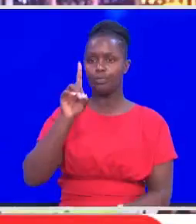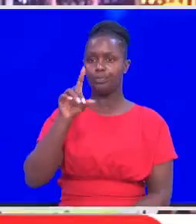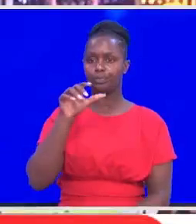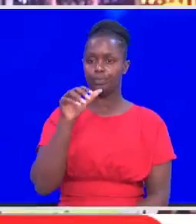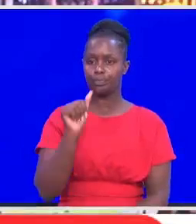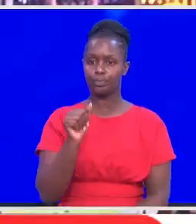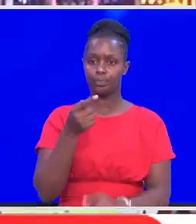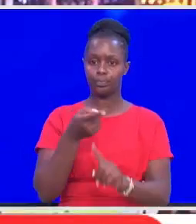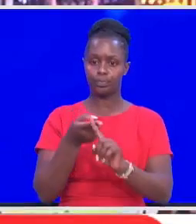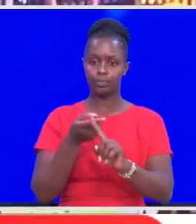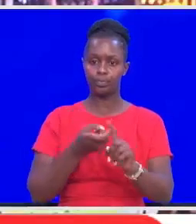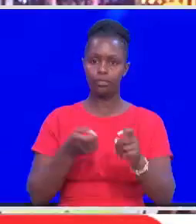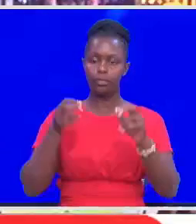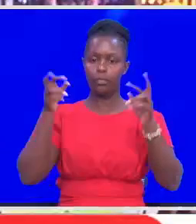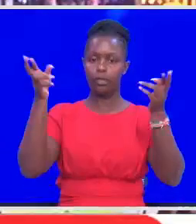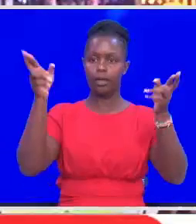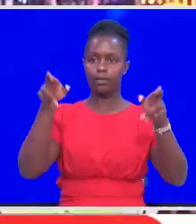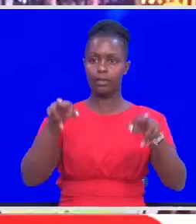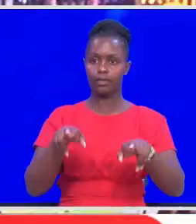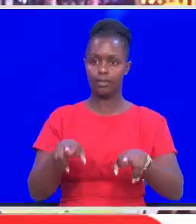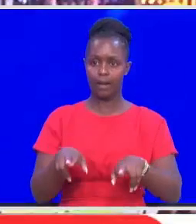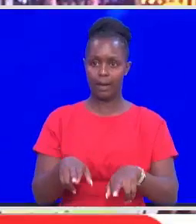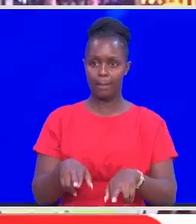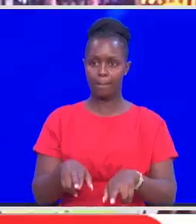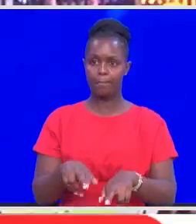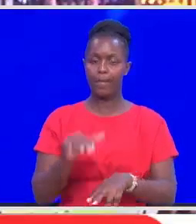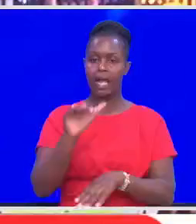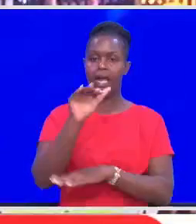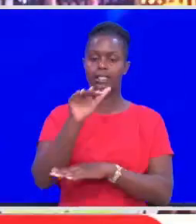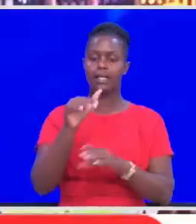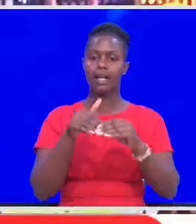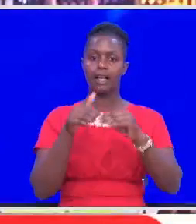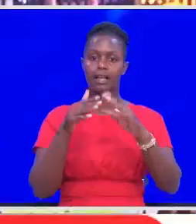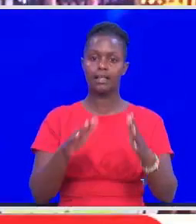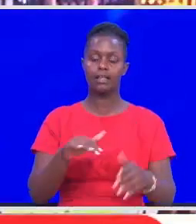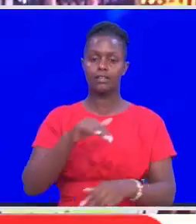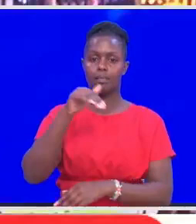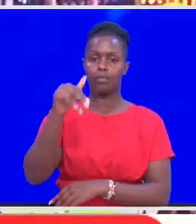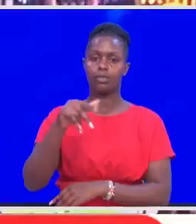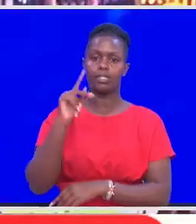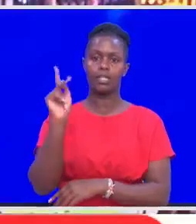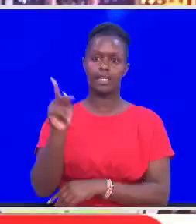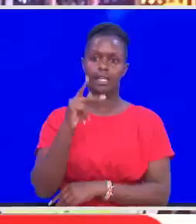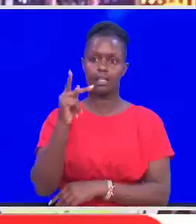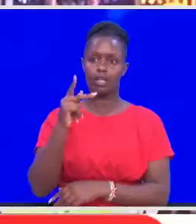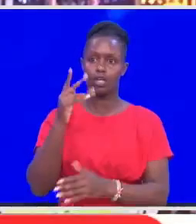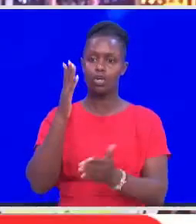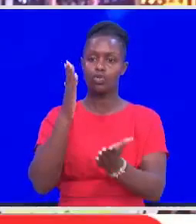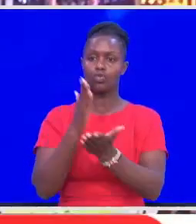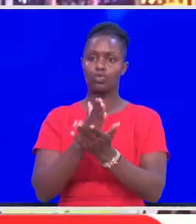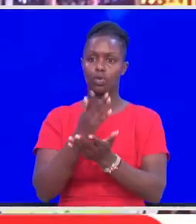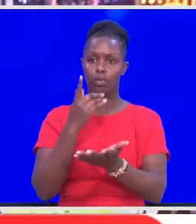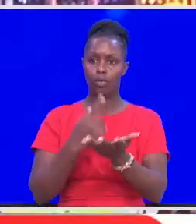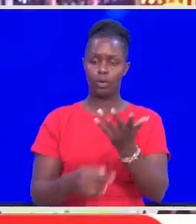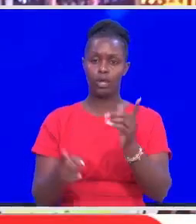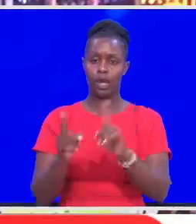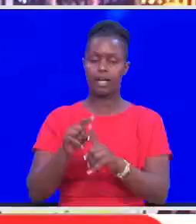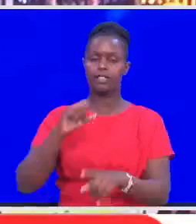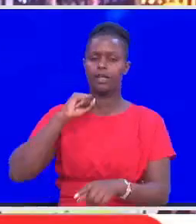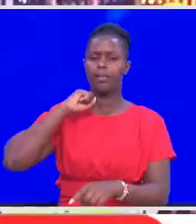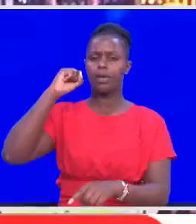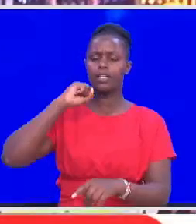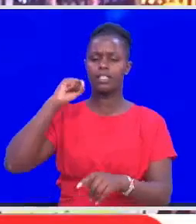Eneo la bonde la ufa wametoa wito kwa viongozi wa Mlima Kenya kukomesha kile walichokitaja kama siasa za